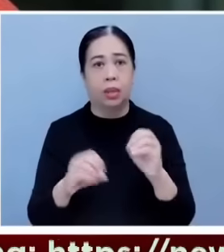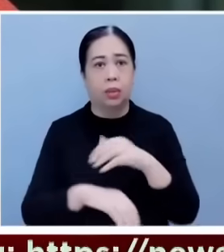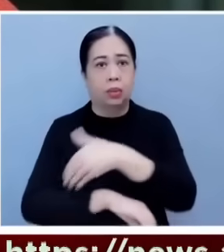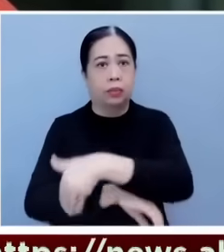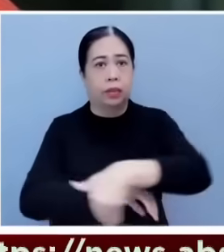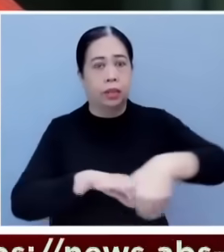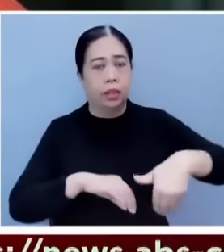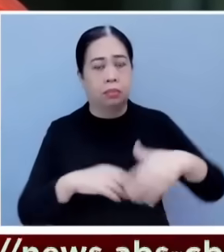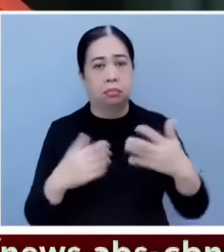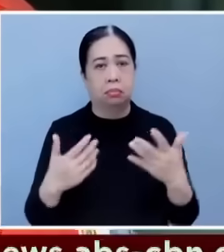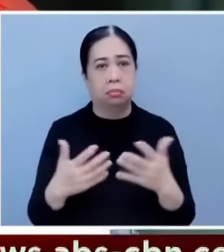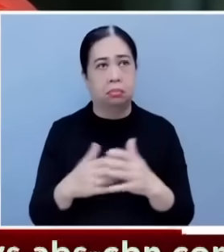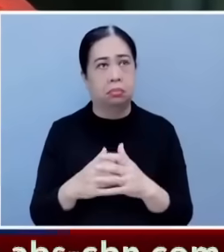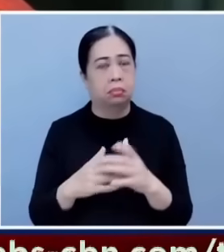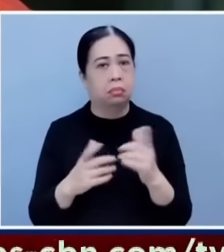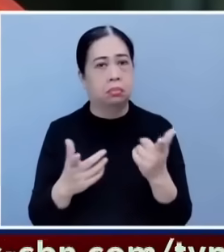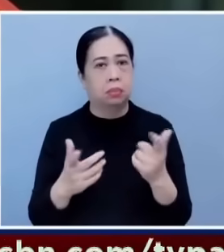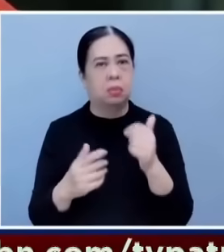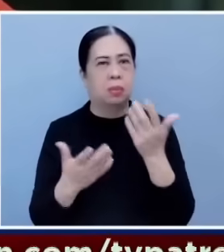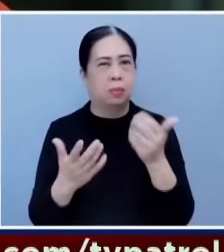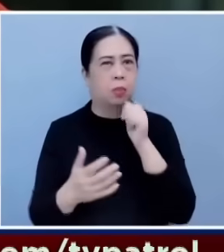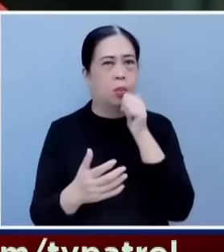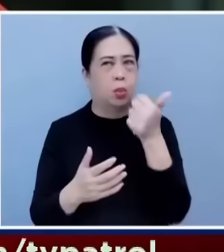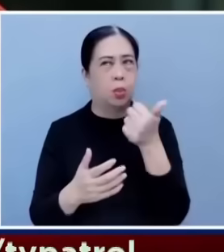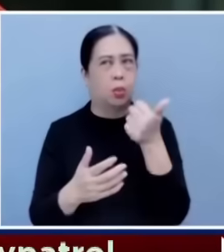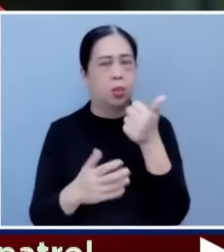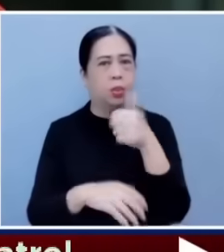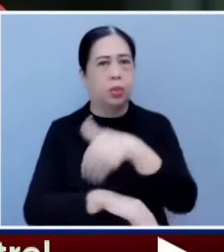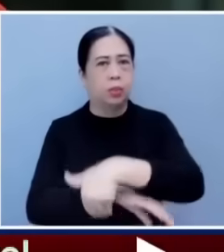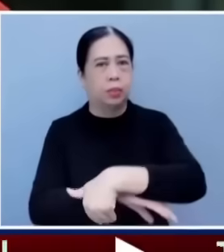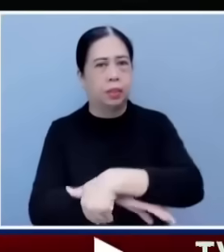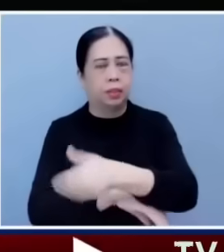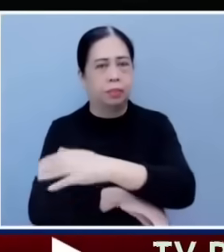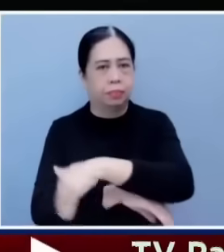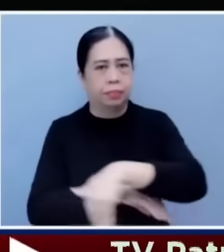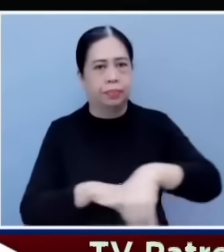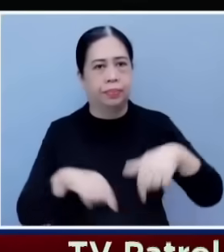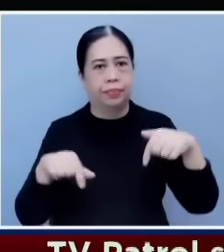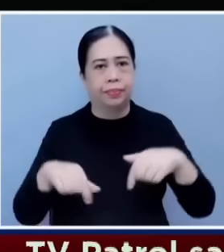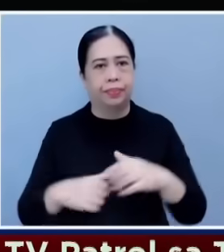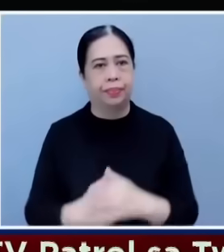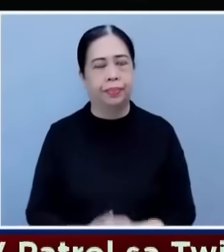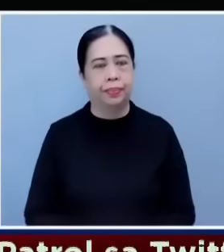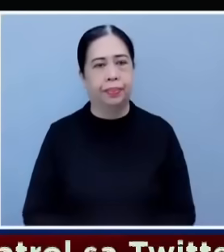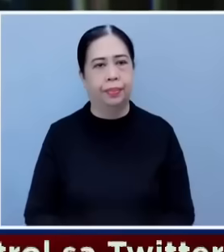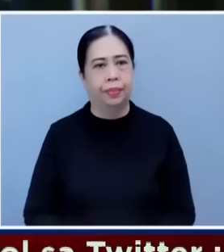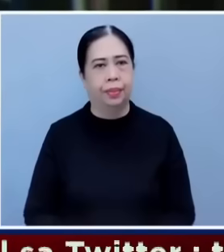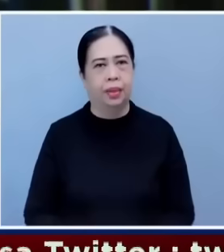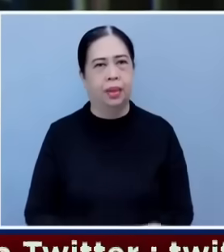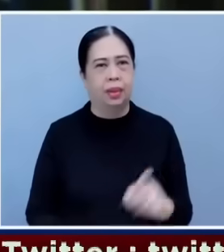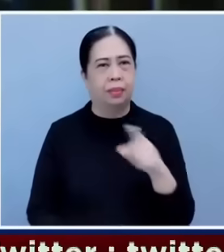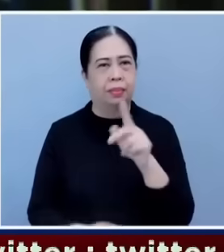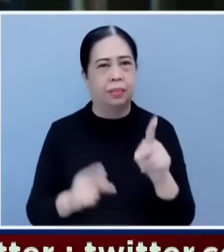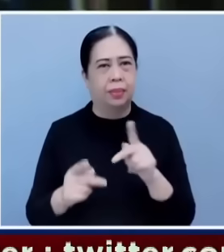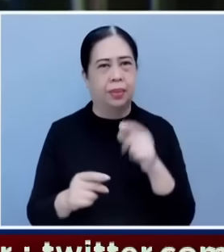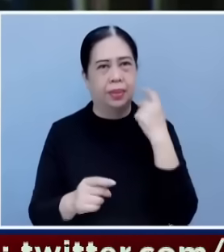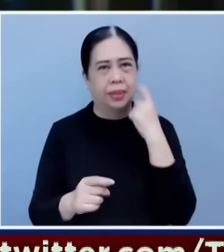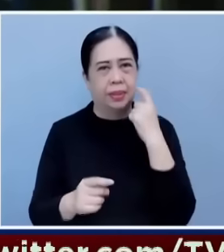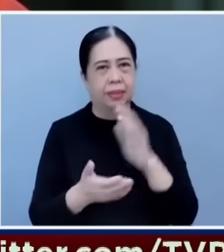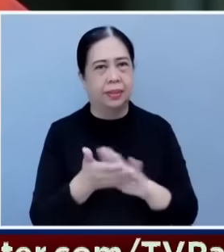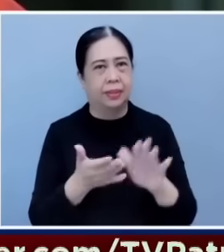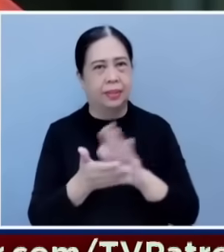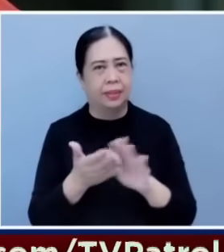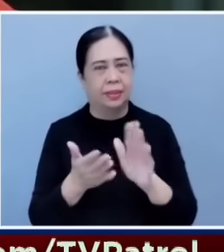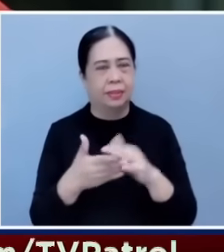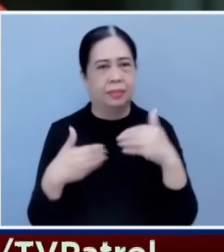gawa ng hindi pa ano, bukas ng umaga, bukas ng gabi, magdamag po sila dito. Pagod pa kasi ang mga tao kasi di ba po naglinis po.